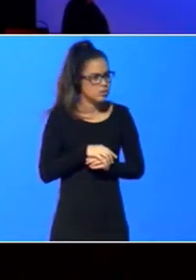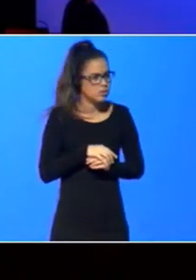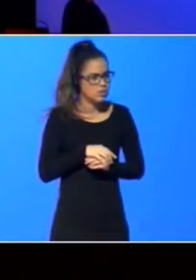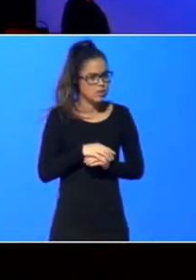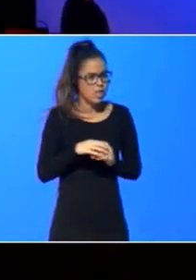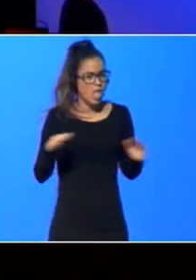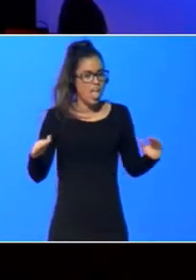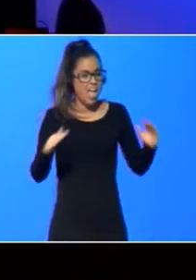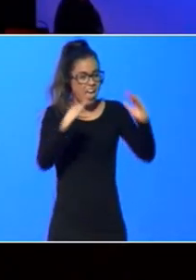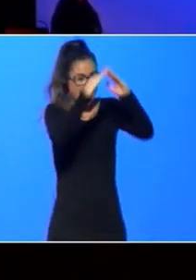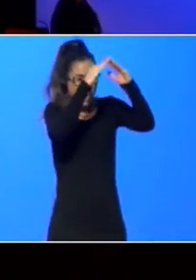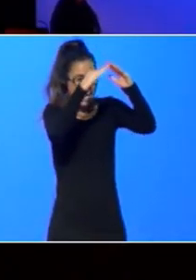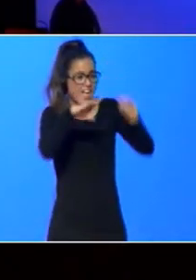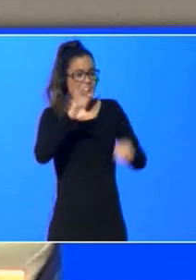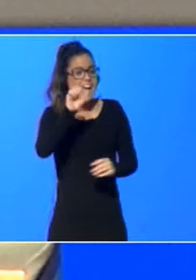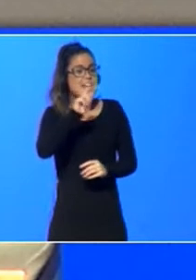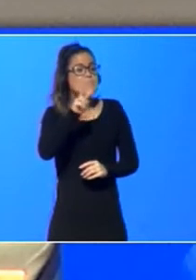Everestera igoteko,